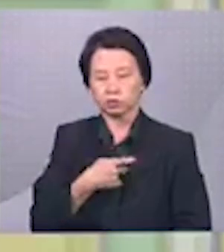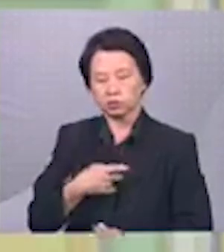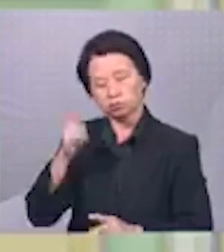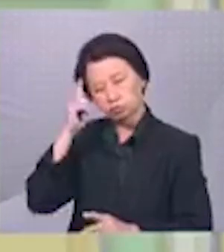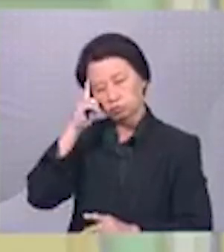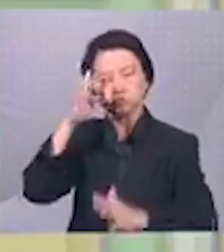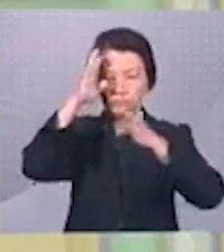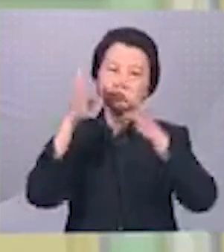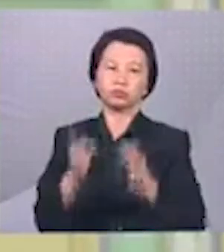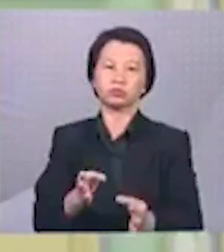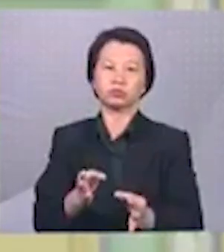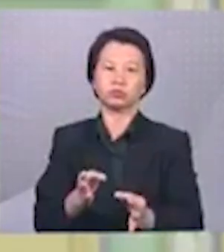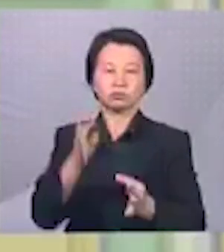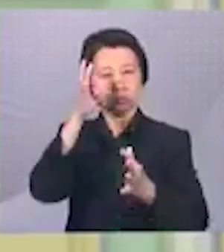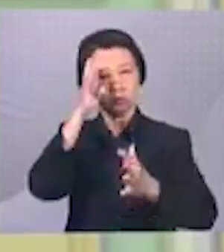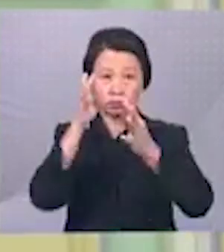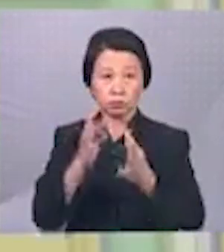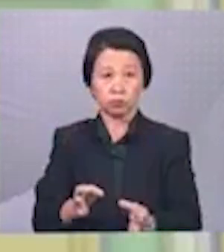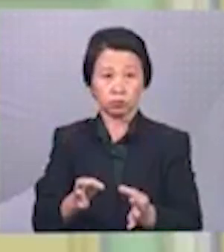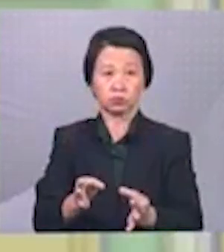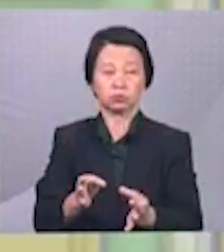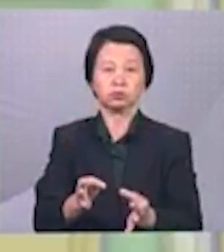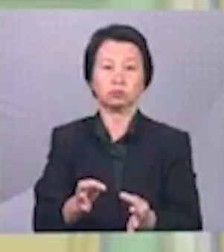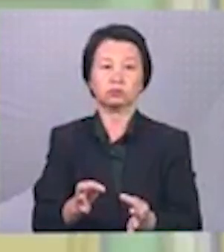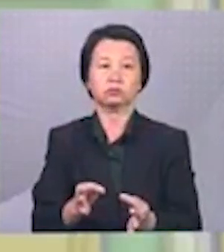memutuskan bahawa